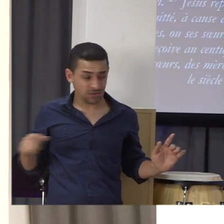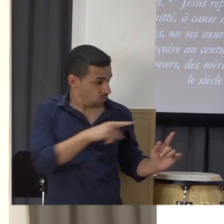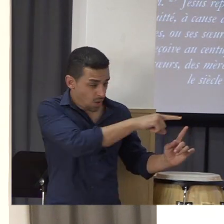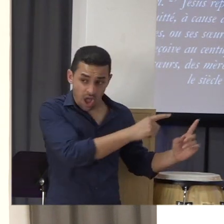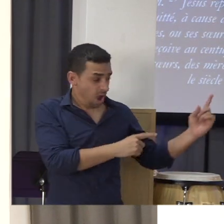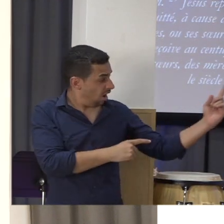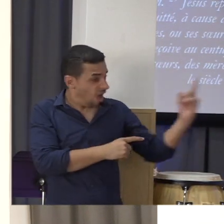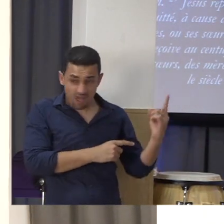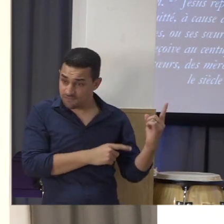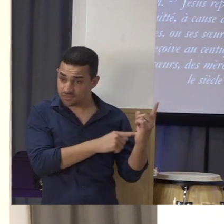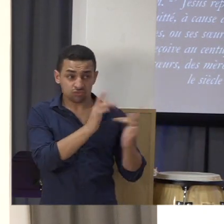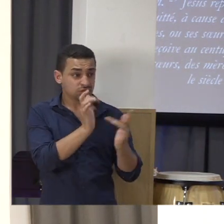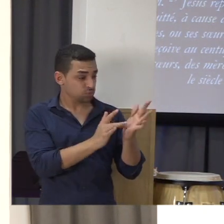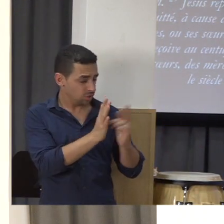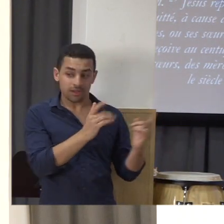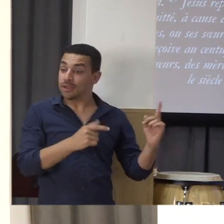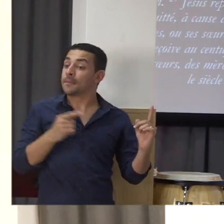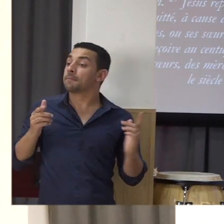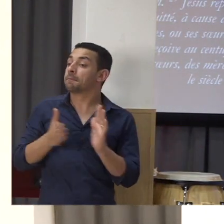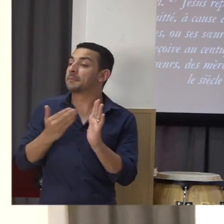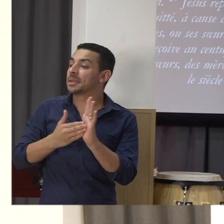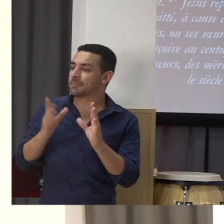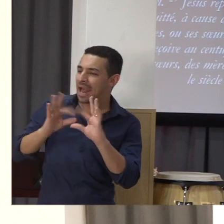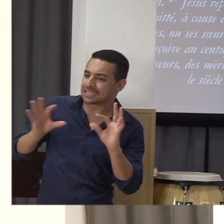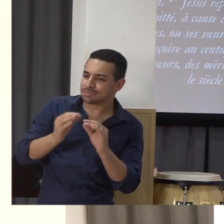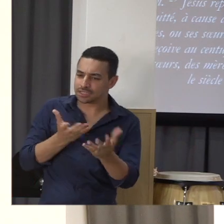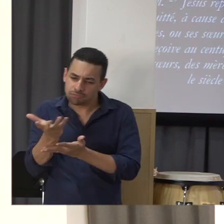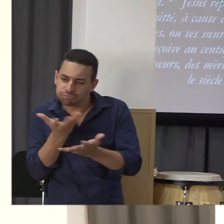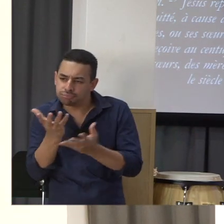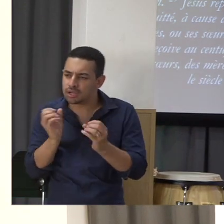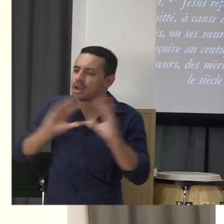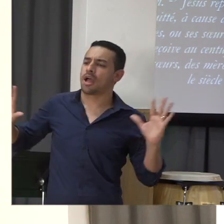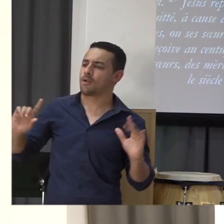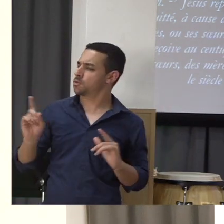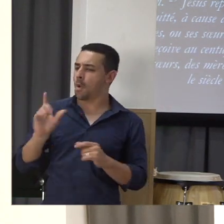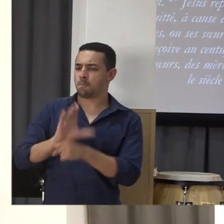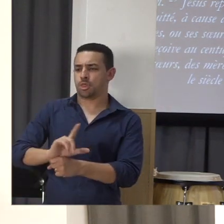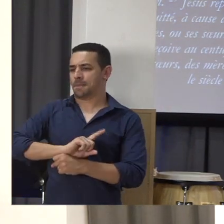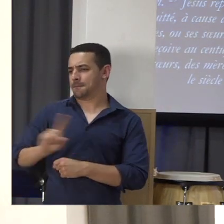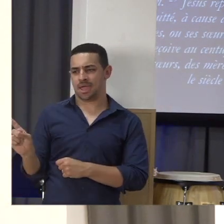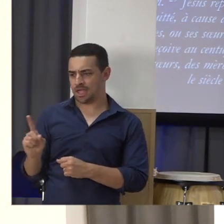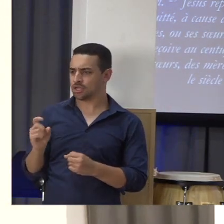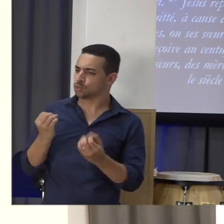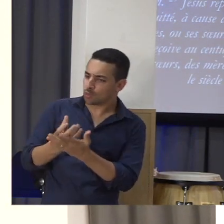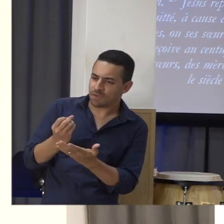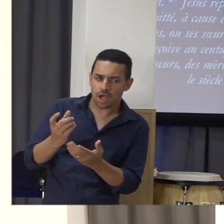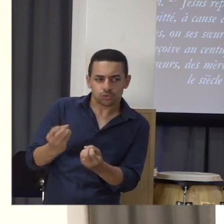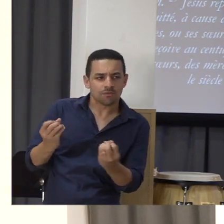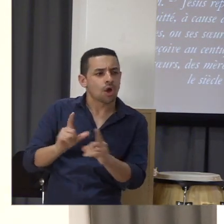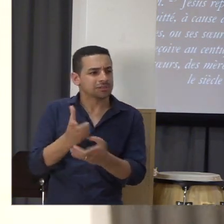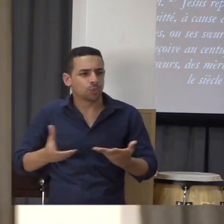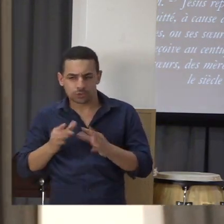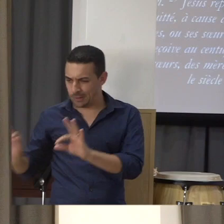arrivé. Vous savez, dans la Bible, on ne vous montre pas la séquence d'un échange. On vous relate un récit,